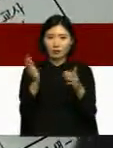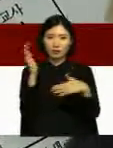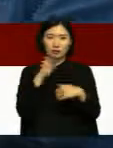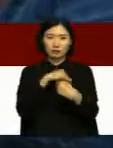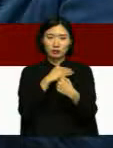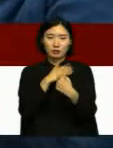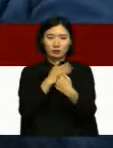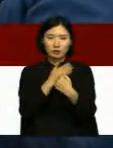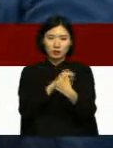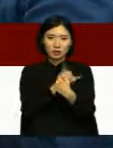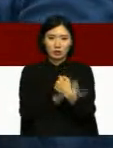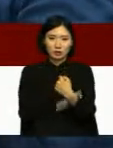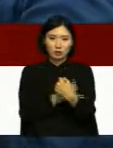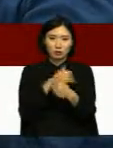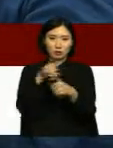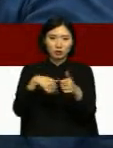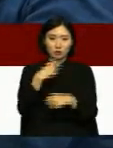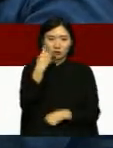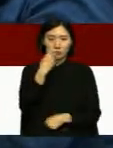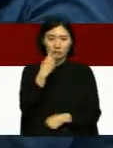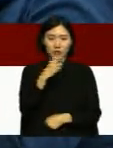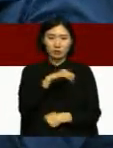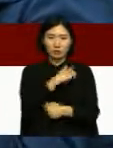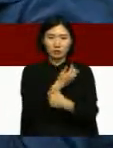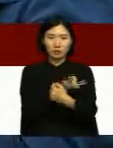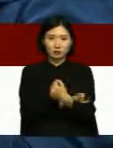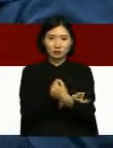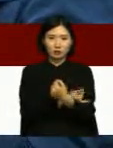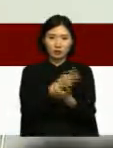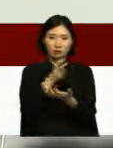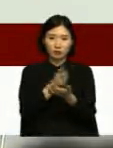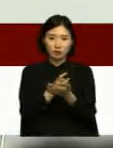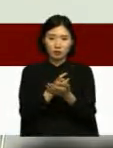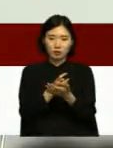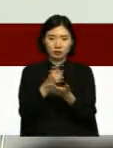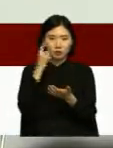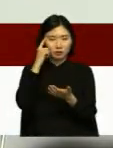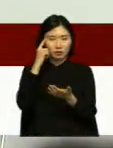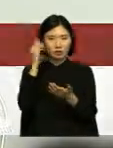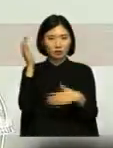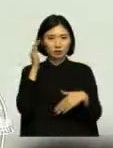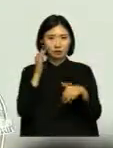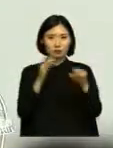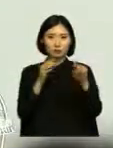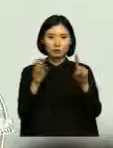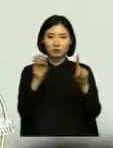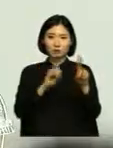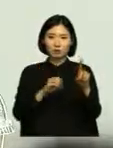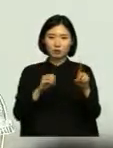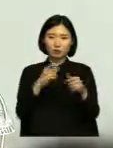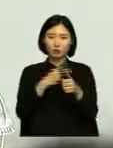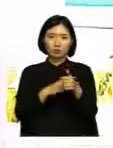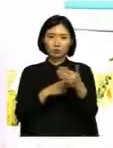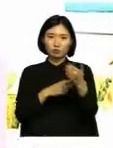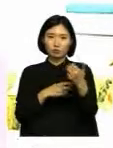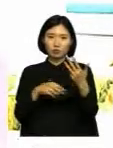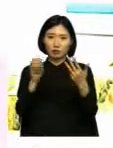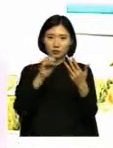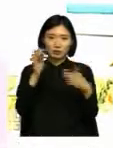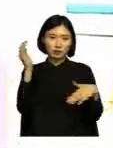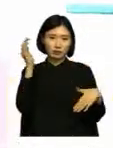실태조사 결과에 따르면 학생인권 조례 인식 조사에서 학생은 51% 교사는 98% 로